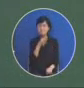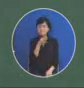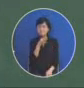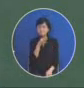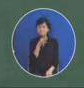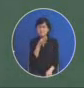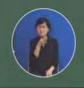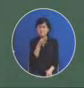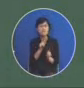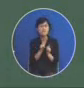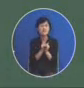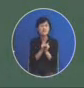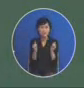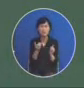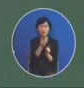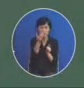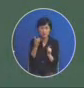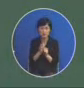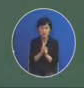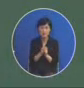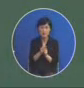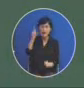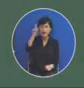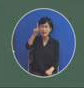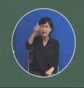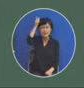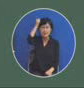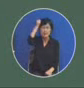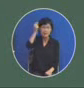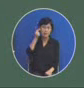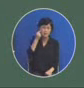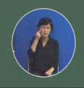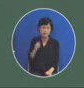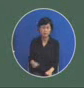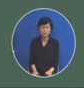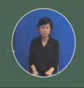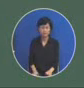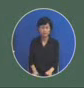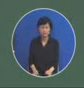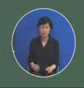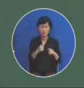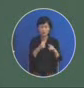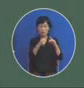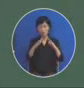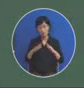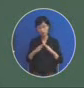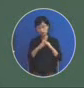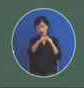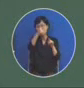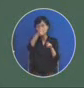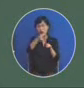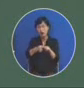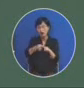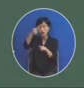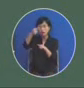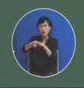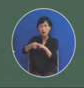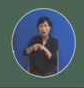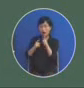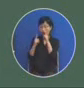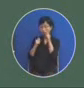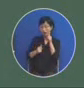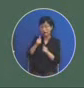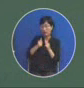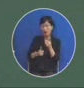this country as well as across the world need to know. 왜 성전을 짓다가 시험 드는 교회가 많을까요? Why are there many churches that fall into trials as they're building their